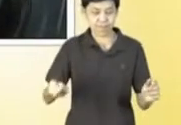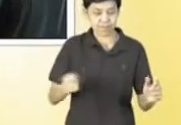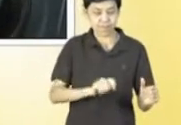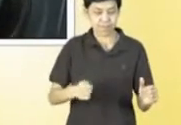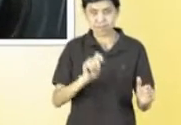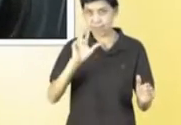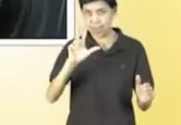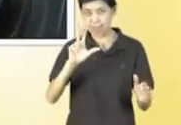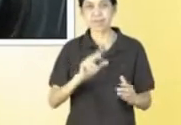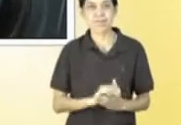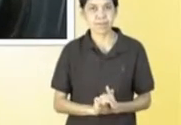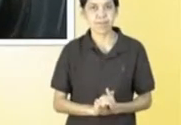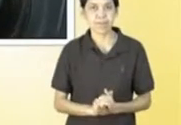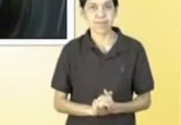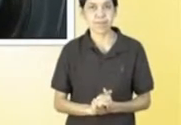3ช้อน